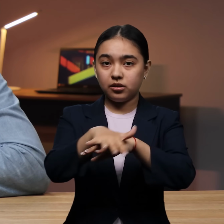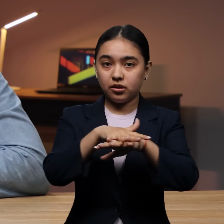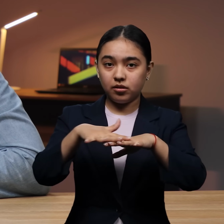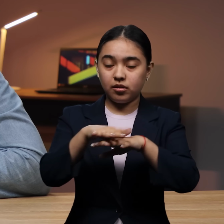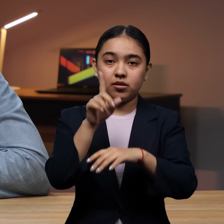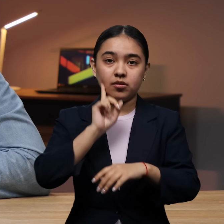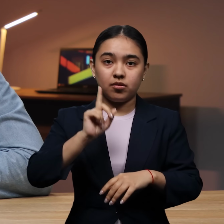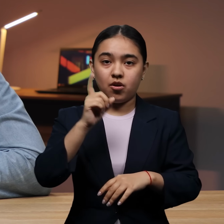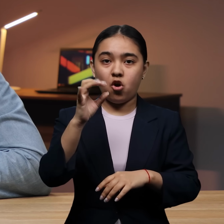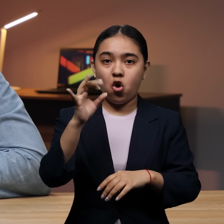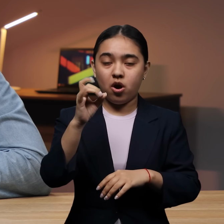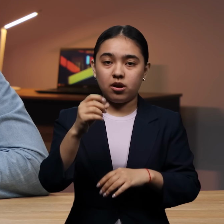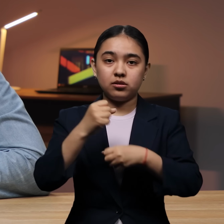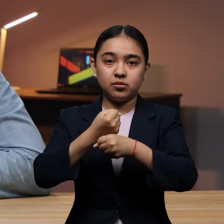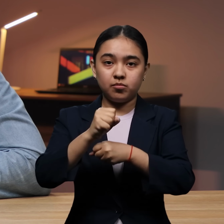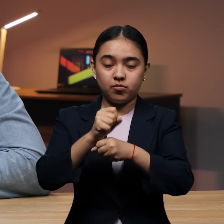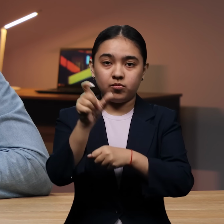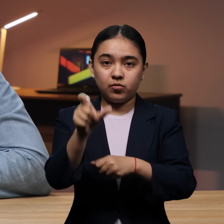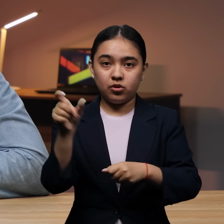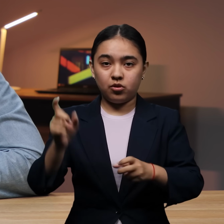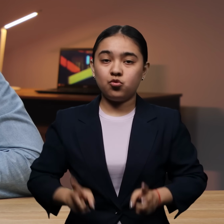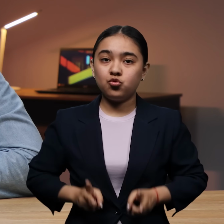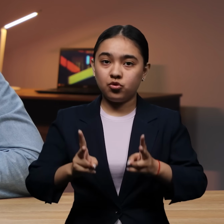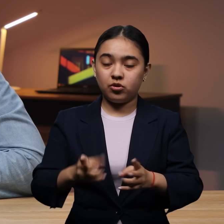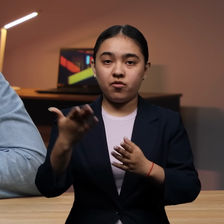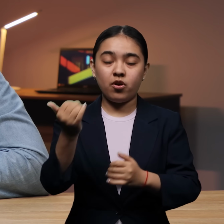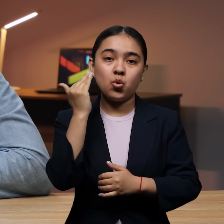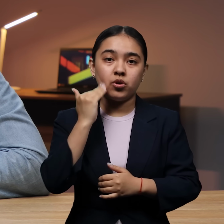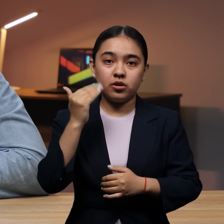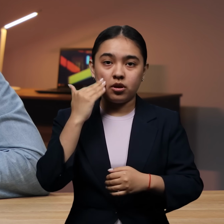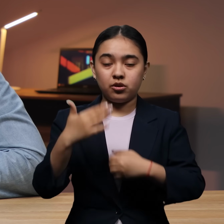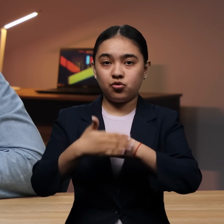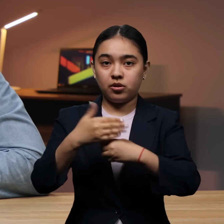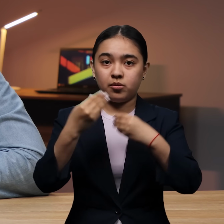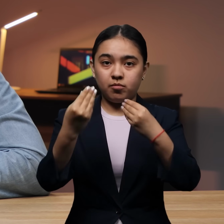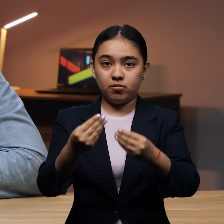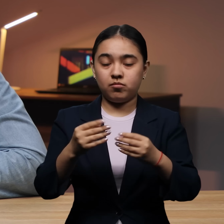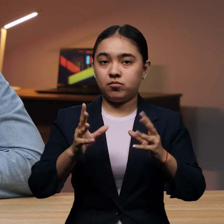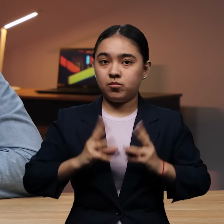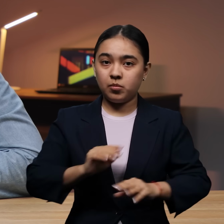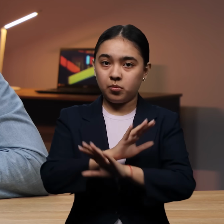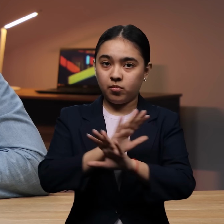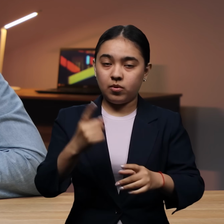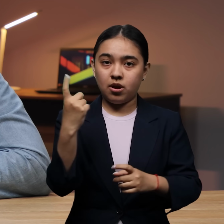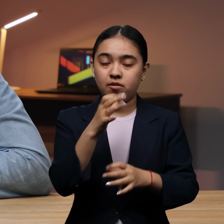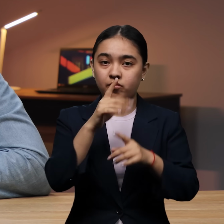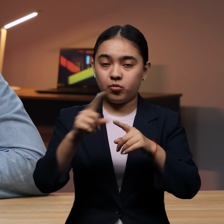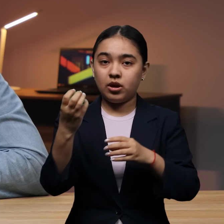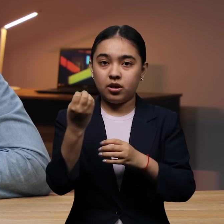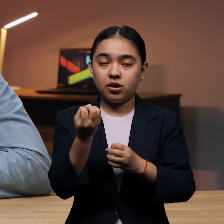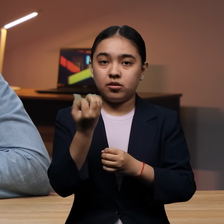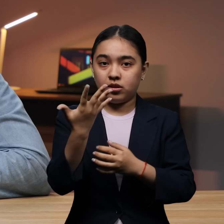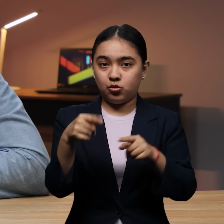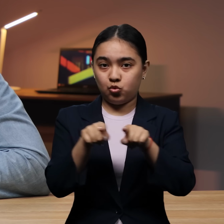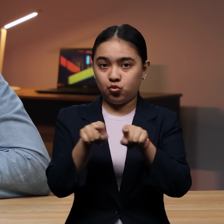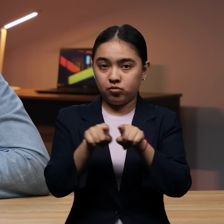Jamiyat hali Xorazmdagi pedofil amaldorlarning jinoyatini va ularga yengil jazo berilganini hazm qilib ulgurmay, hafta davomida yana bir